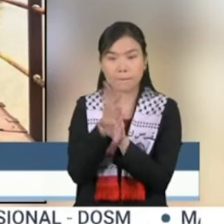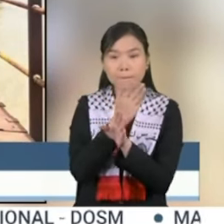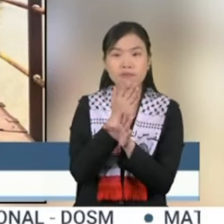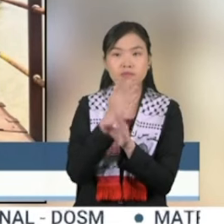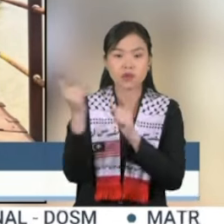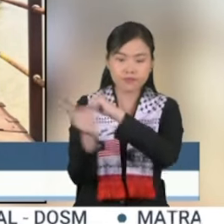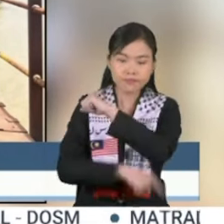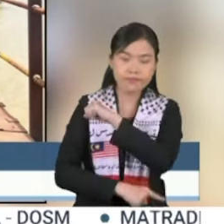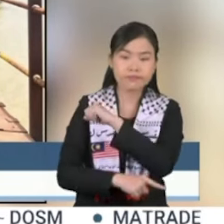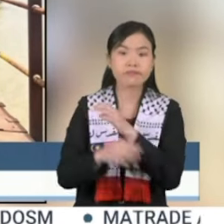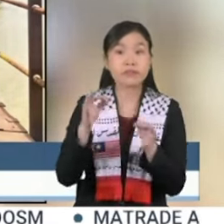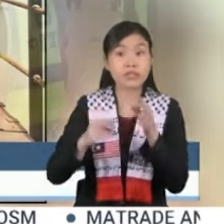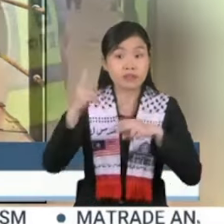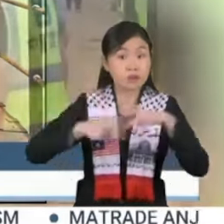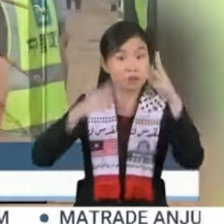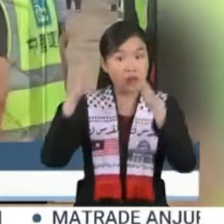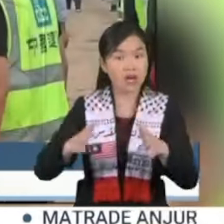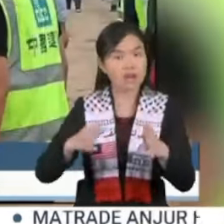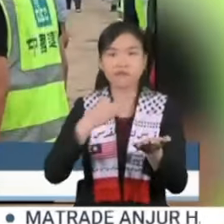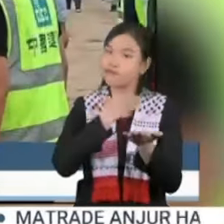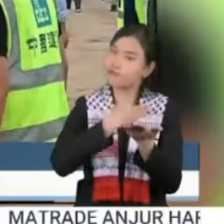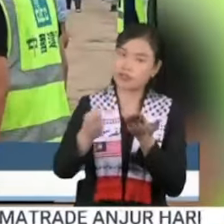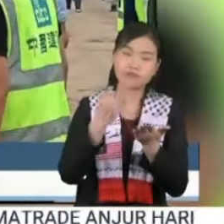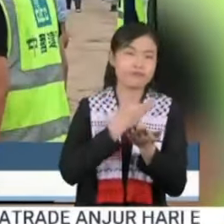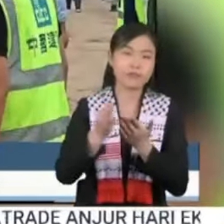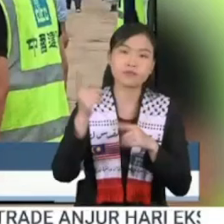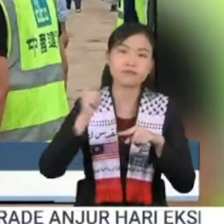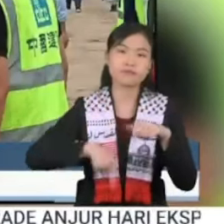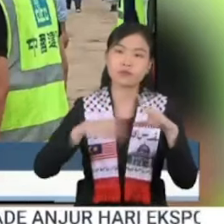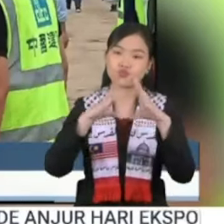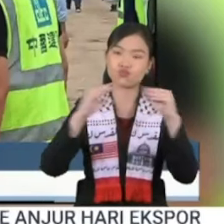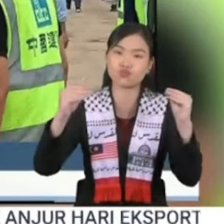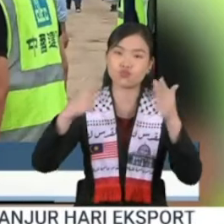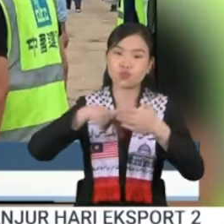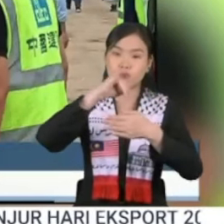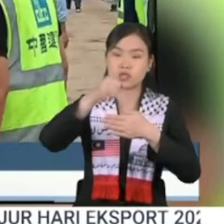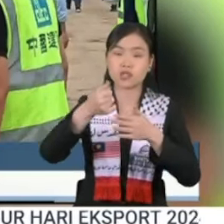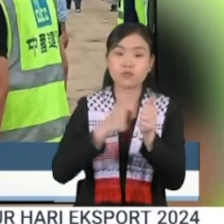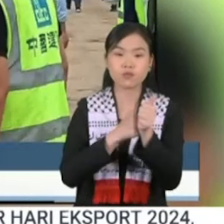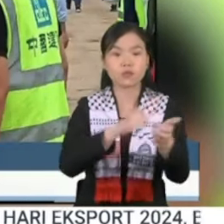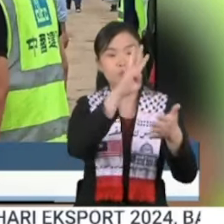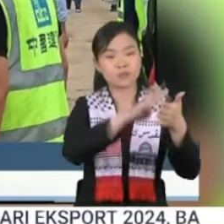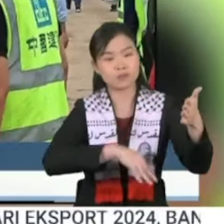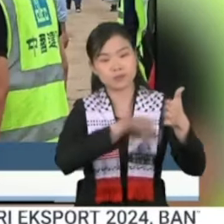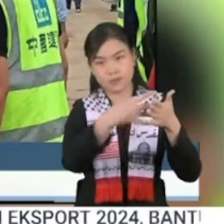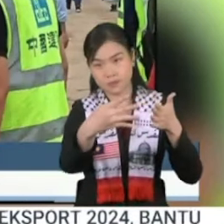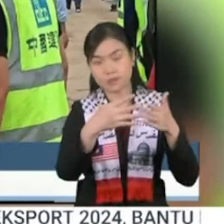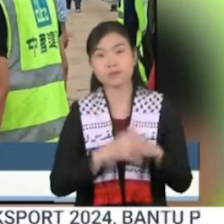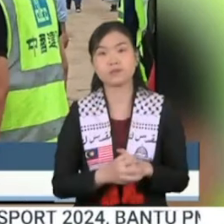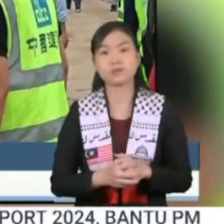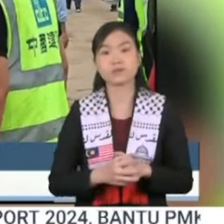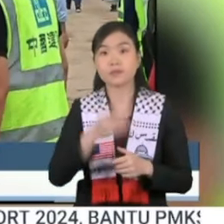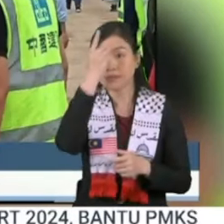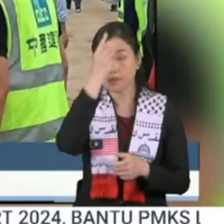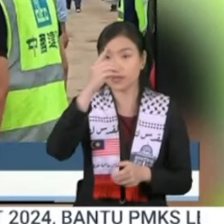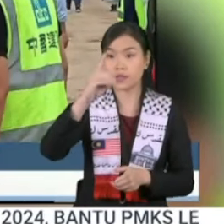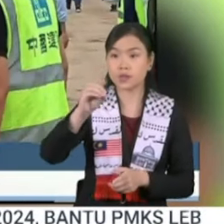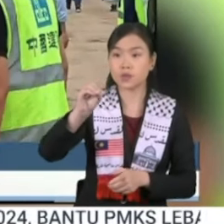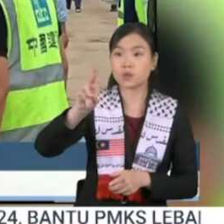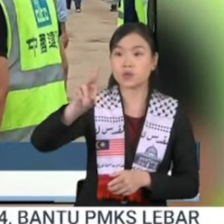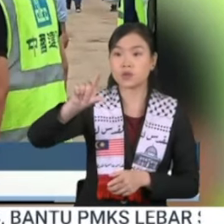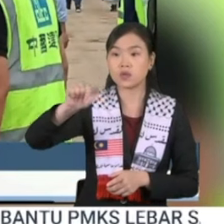tindakan sekiranya kontraktor masih gagal melaksanakan projek berkenaan mengikut jadual yang telah ditetapkan. Dato' Ahmad Douglas